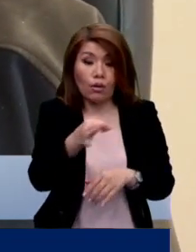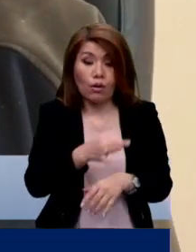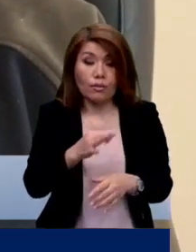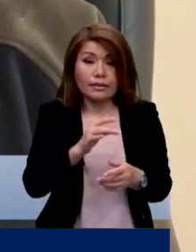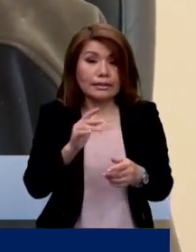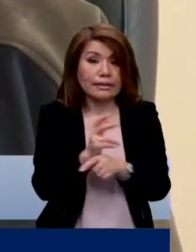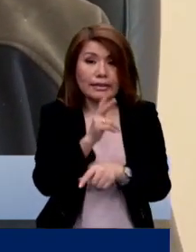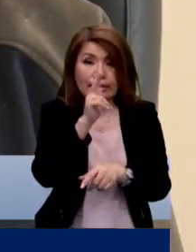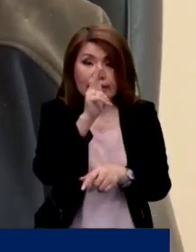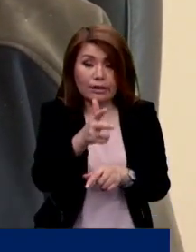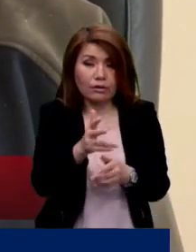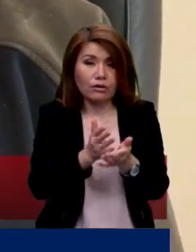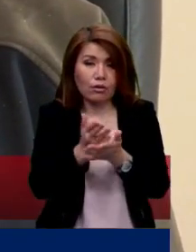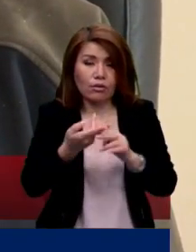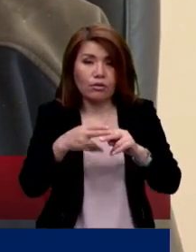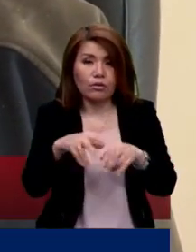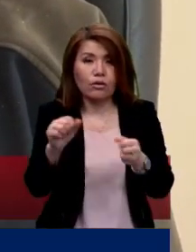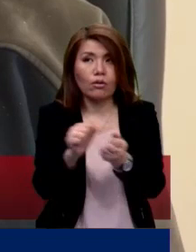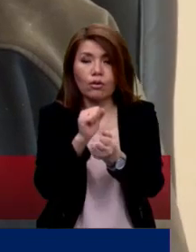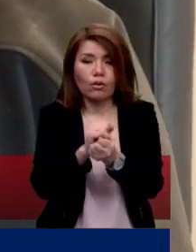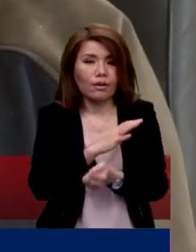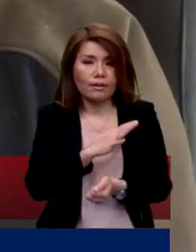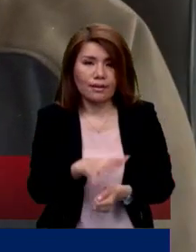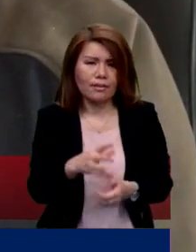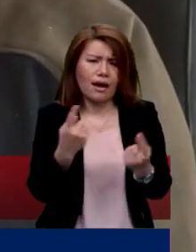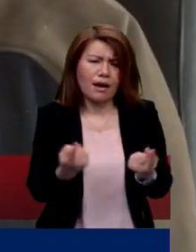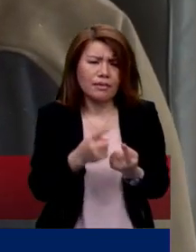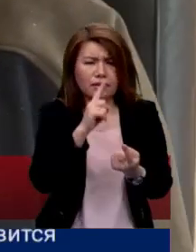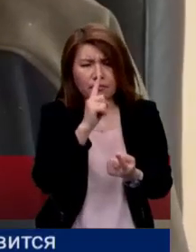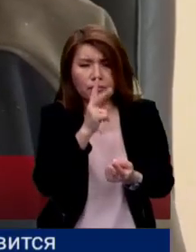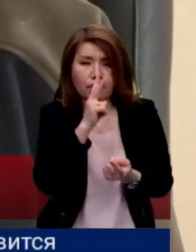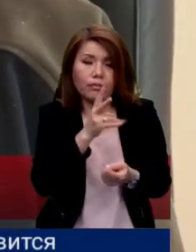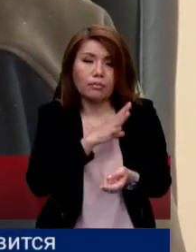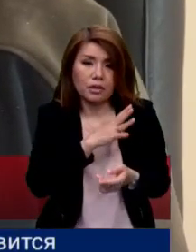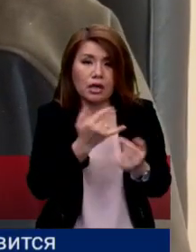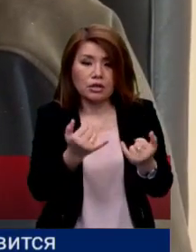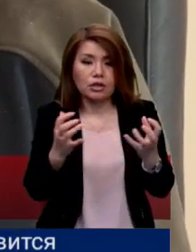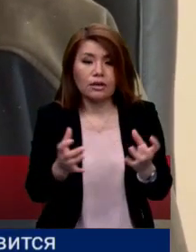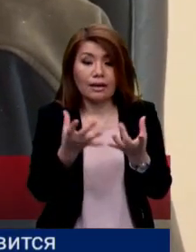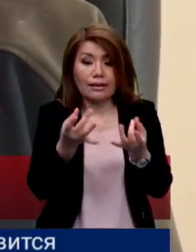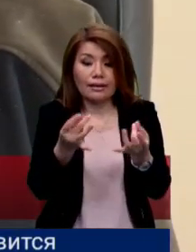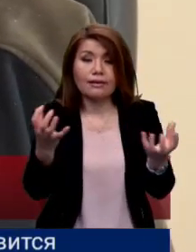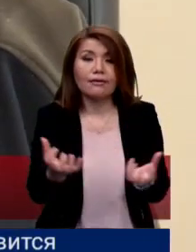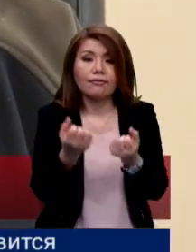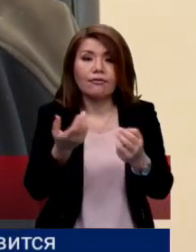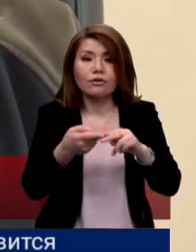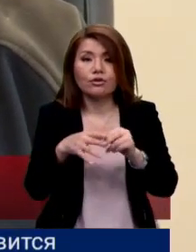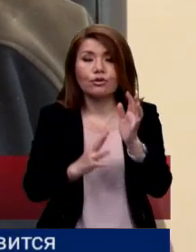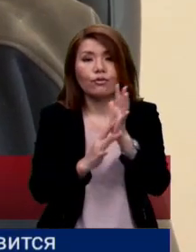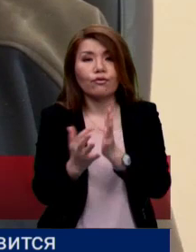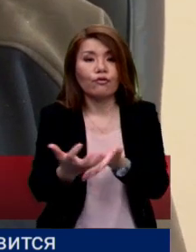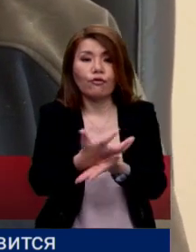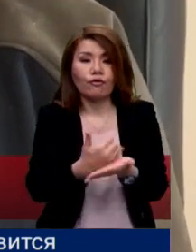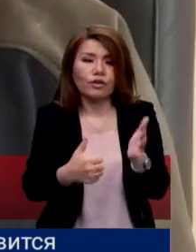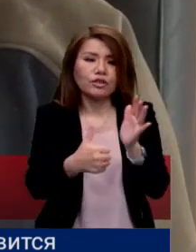ешқашан 3 жыл қатарынан құрғақшылық болған жоқ. Әдетте 1-2 жылға ғана созылатын. Ылғал сақтай алсақ, егін шығымы орташа есеппен